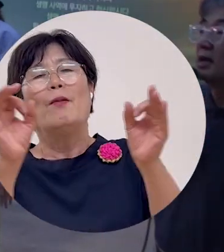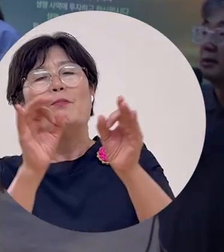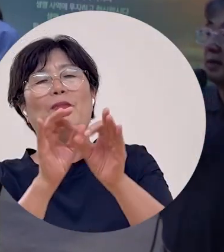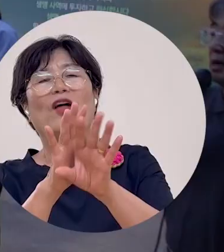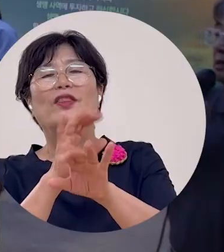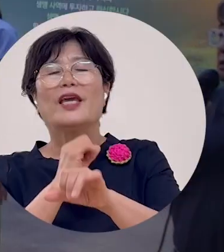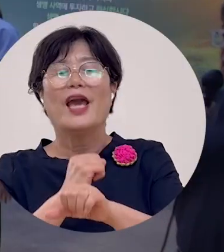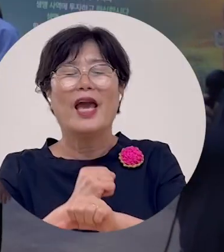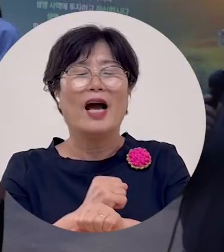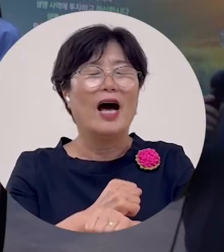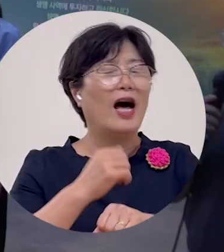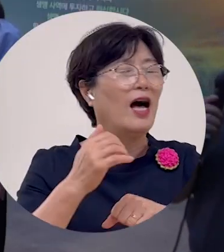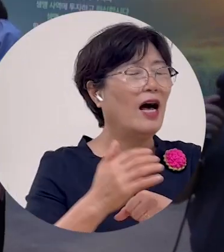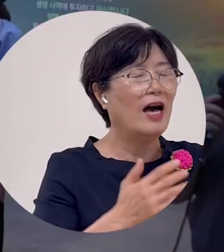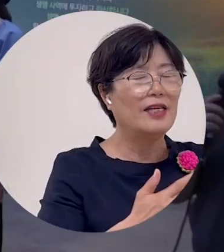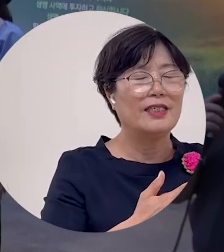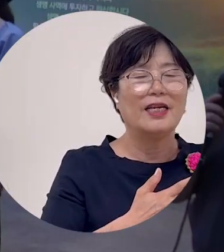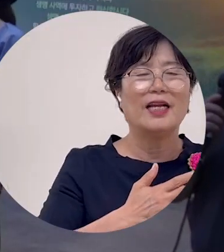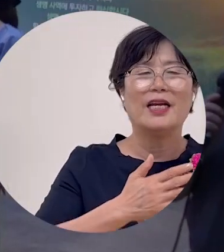환난을